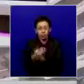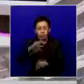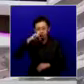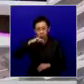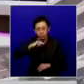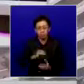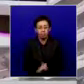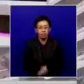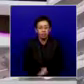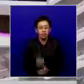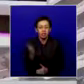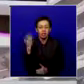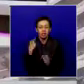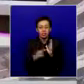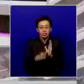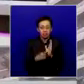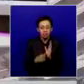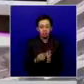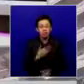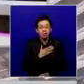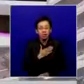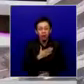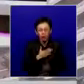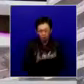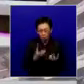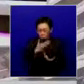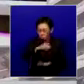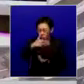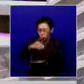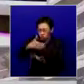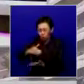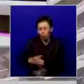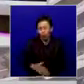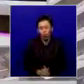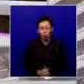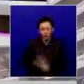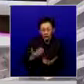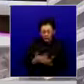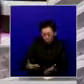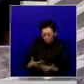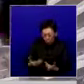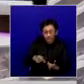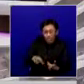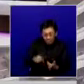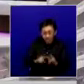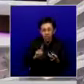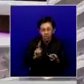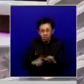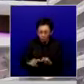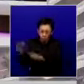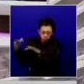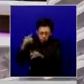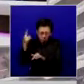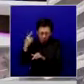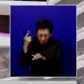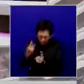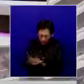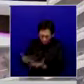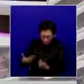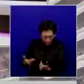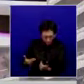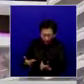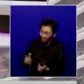ราะที่ผ่านมาพิสูจน์แล้วว่าไอ้การที่เราอาศัยการส่งออกอย่างเดียวอาศัยปัจจัยภายนอกอย่างเดียวไม่ใช่